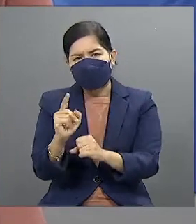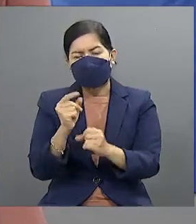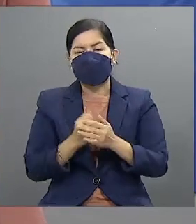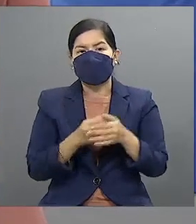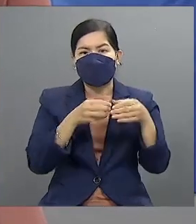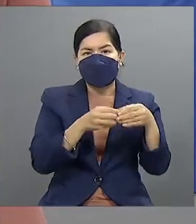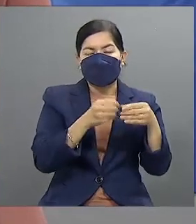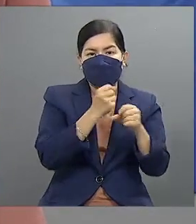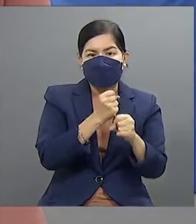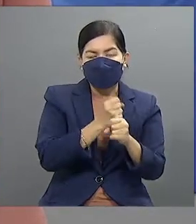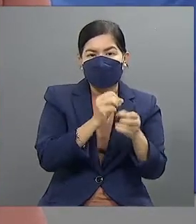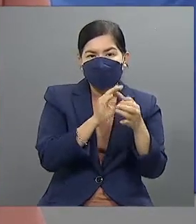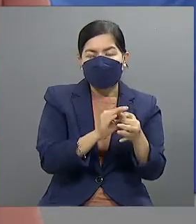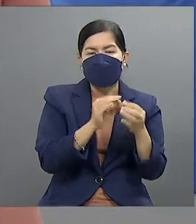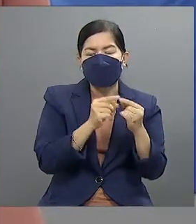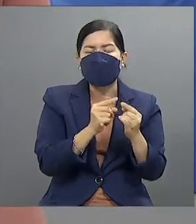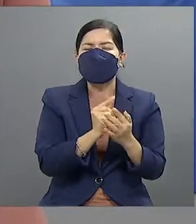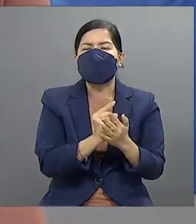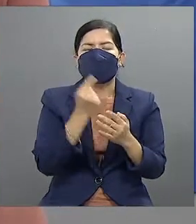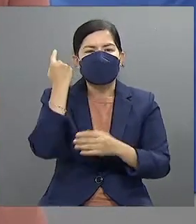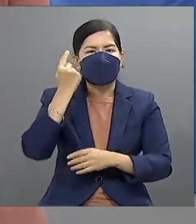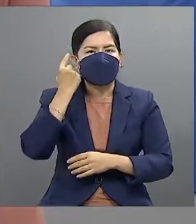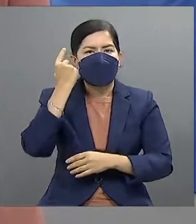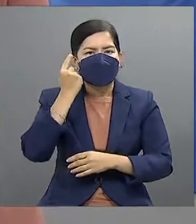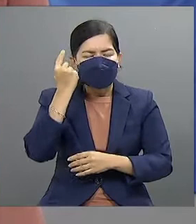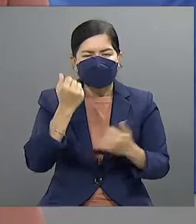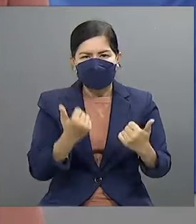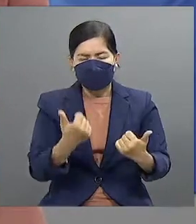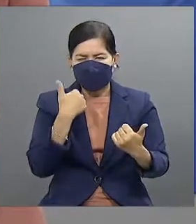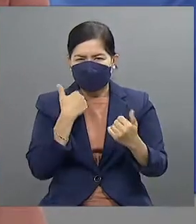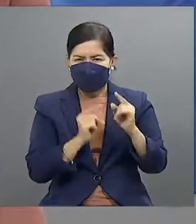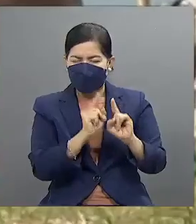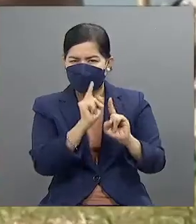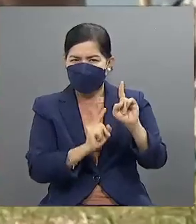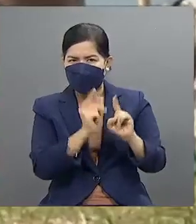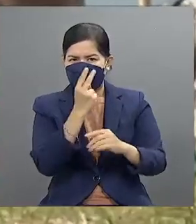ที่กำลังเฝ้าดูสถานการณ์แล้วก็ประเมินความรุนแรงของการแพร่ระบาดครั้งนี้ค่ะ